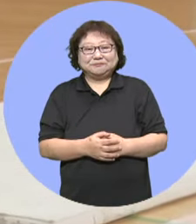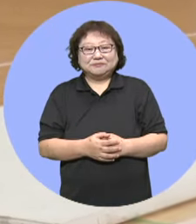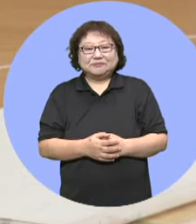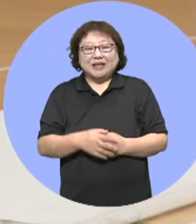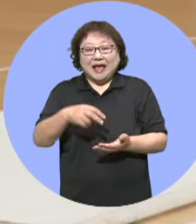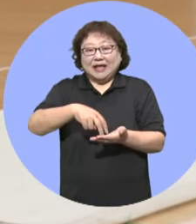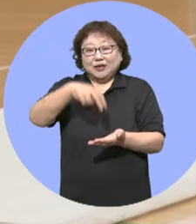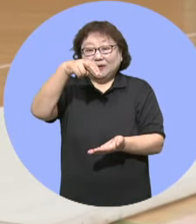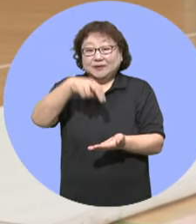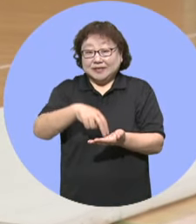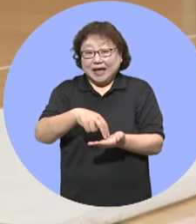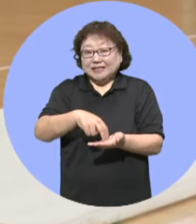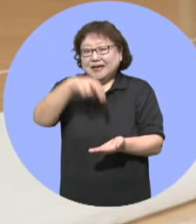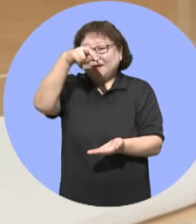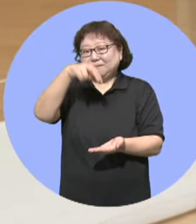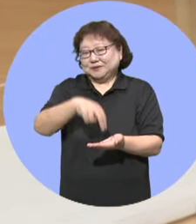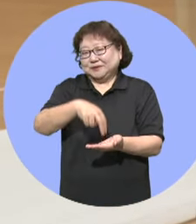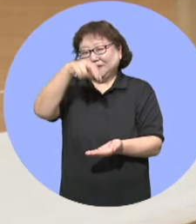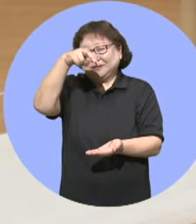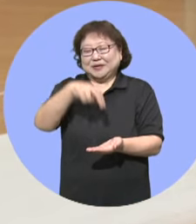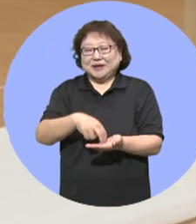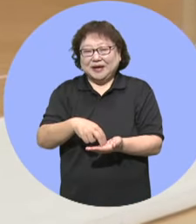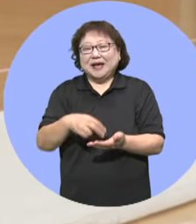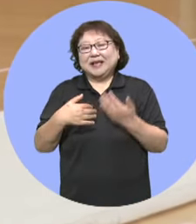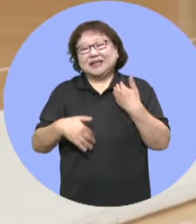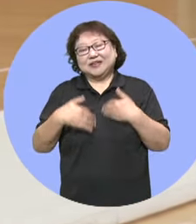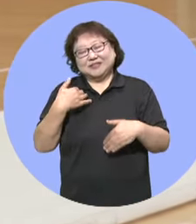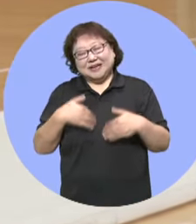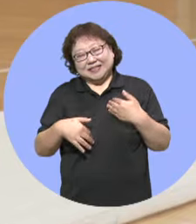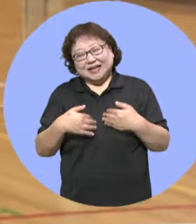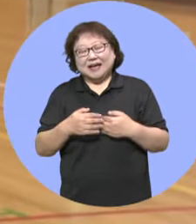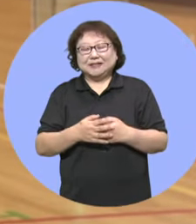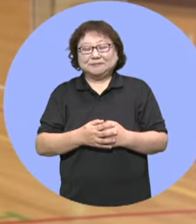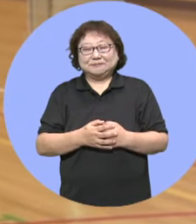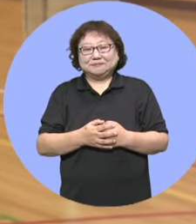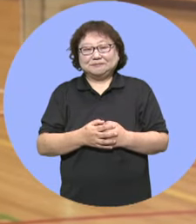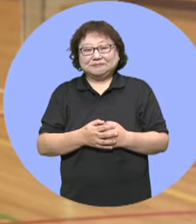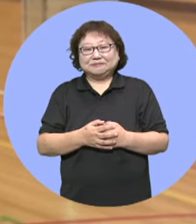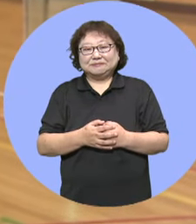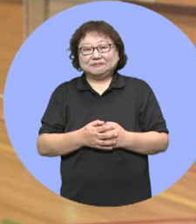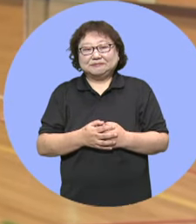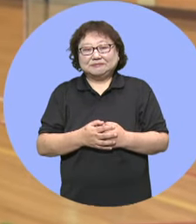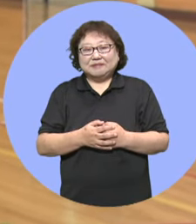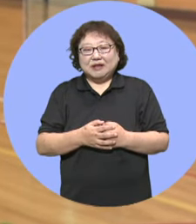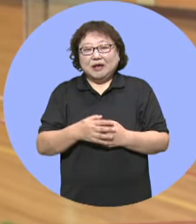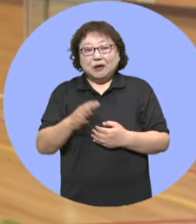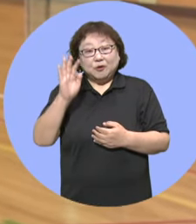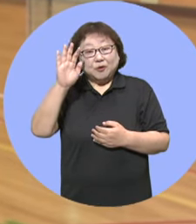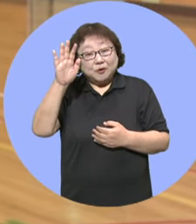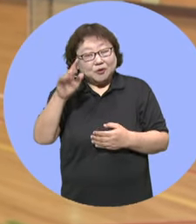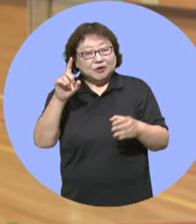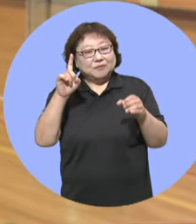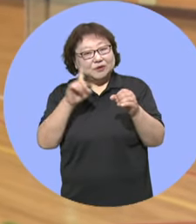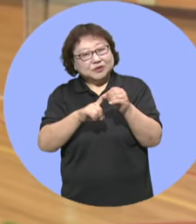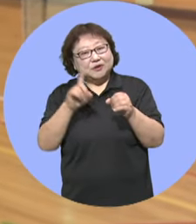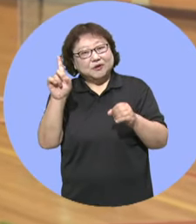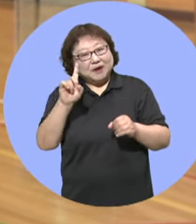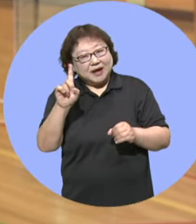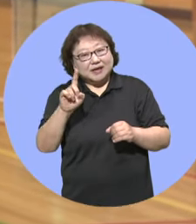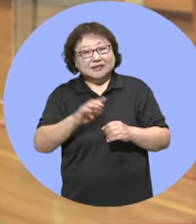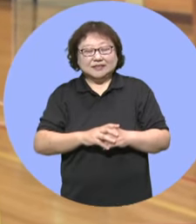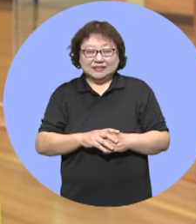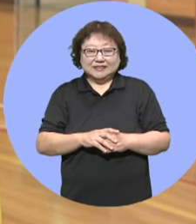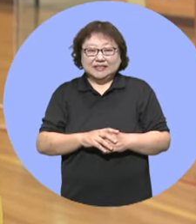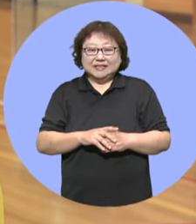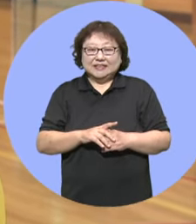トランポリンでジャンプするところが楽しかったです。 どうですか、次回なんかこんなことできるようになってみたいとか